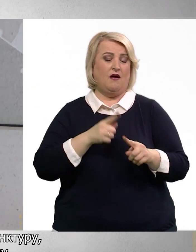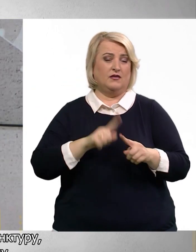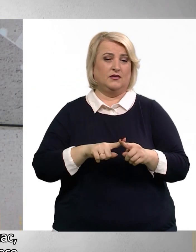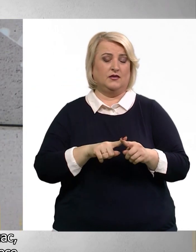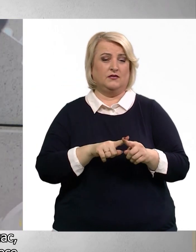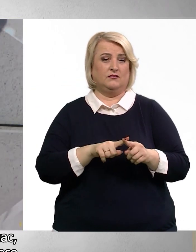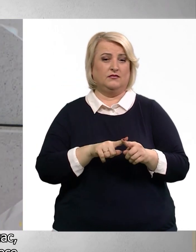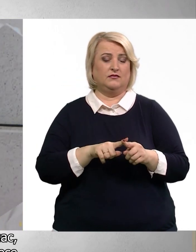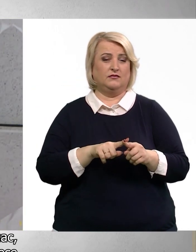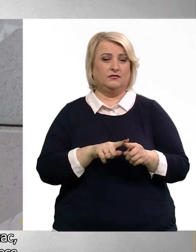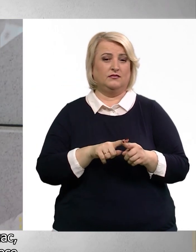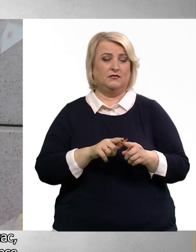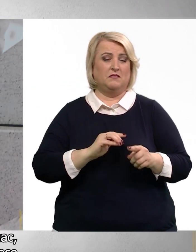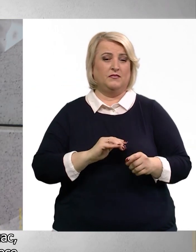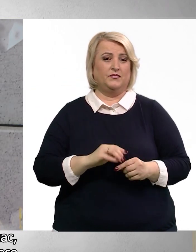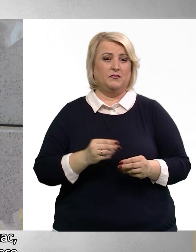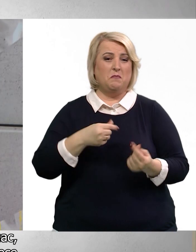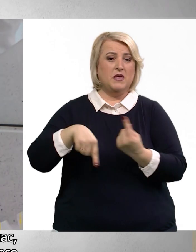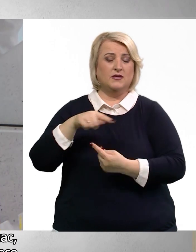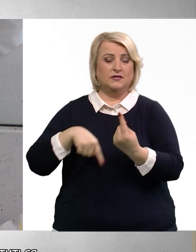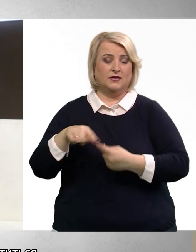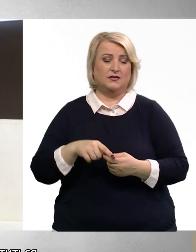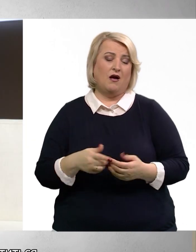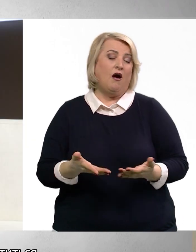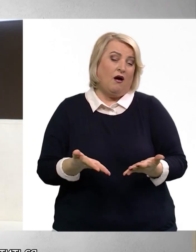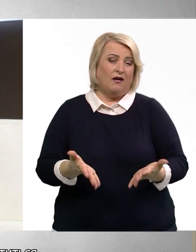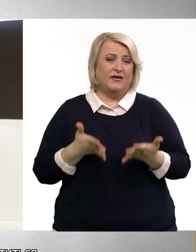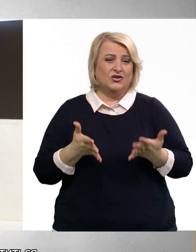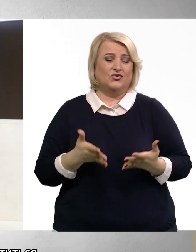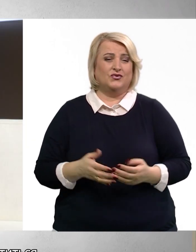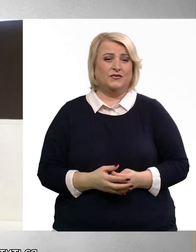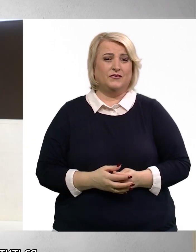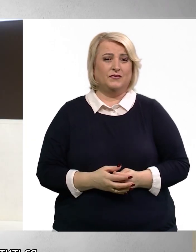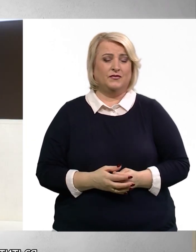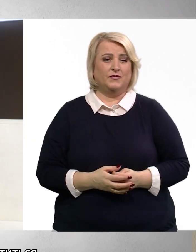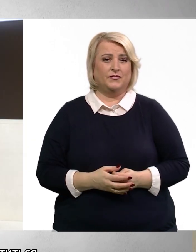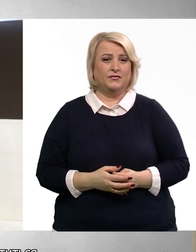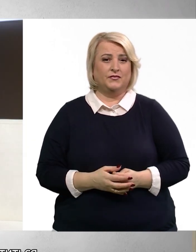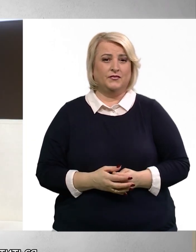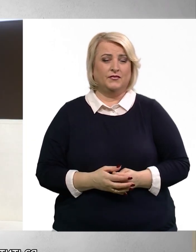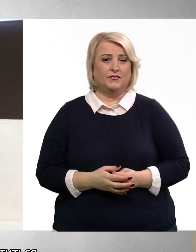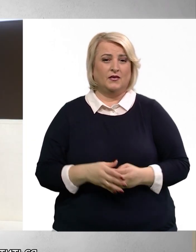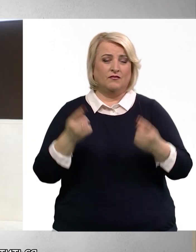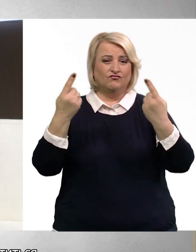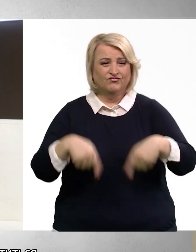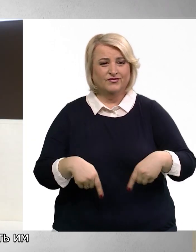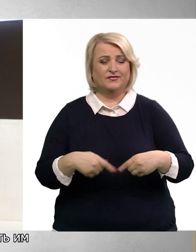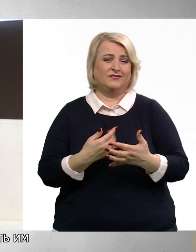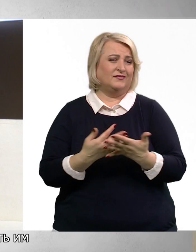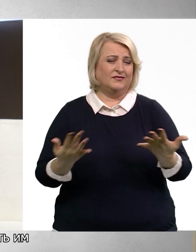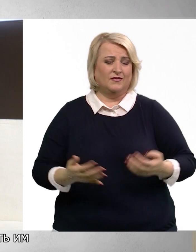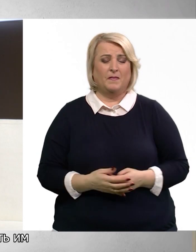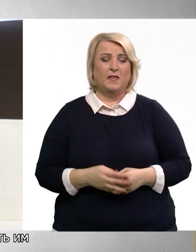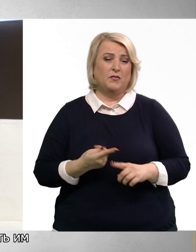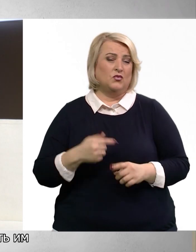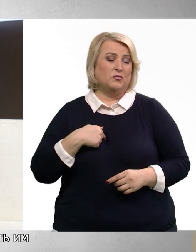mediu. Da, ultimii ani ne-au învățat că desigur, în business... Da, desigur că afacerile se pot duce de râpă, falimentează și așa mai departe. De aceea, pentru